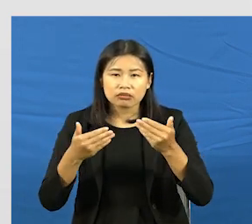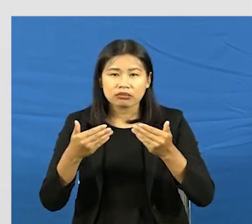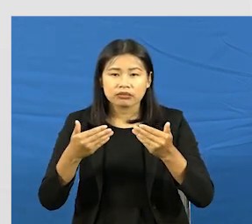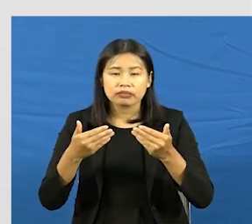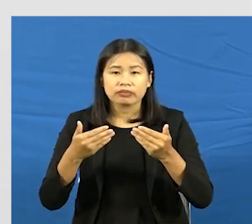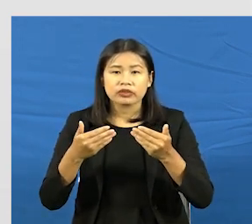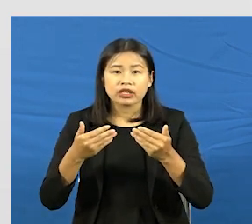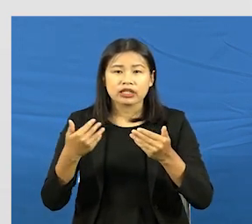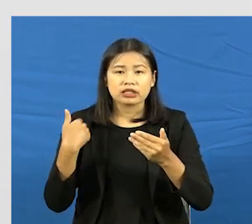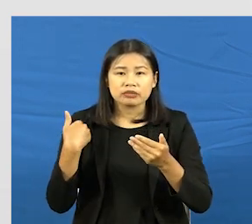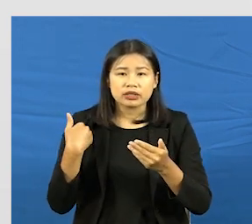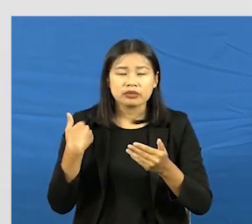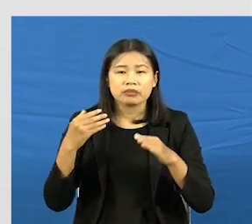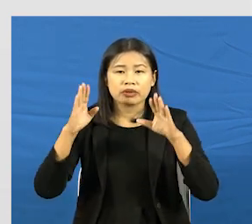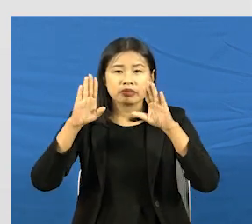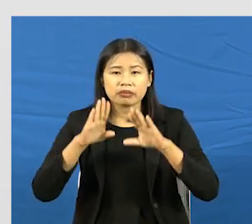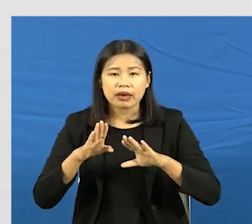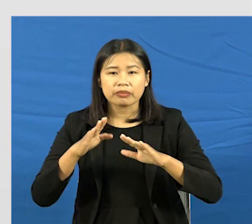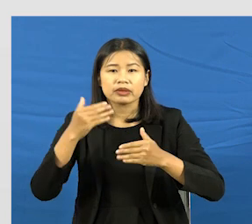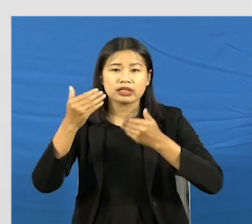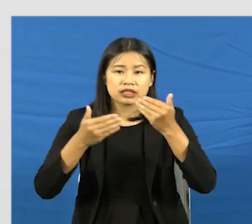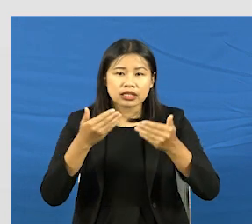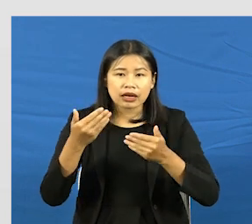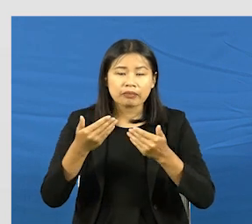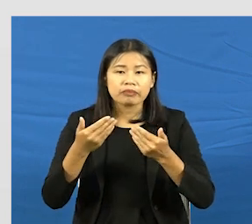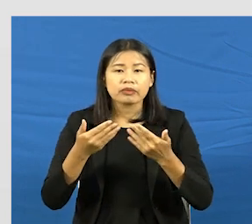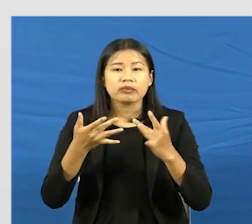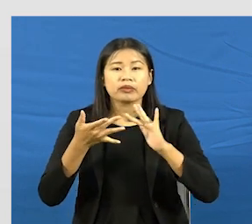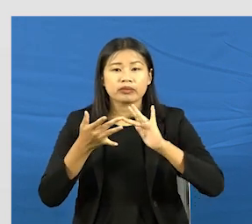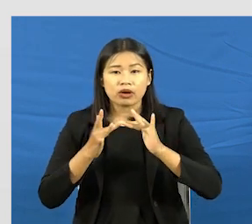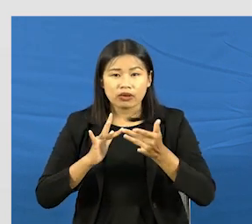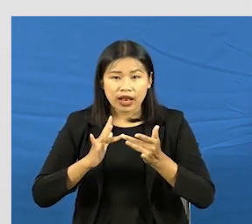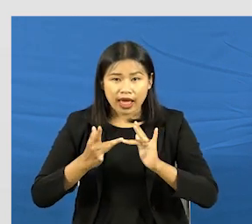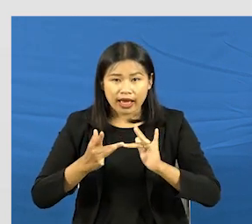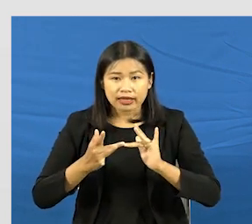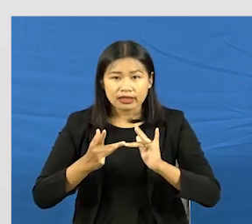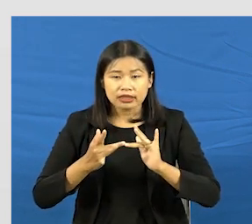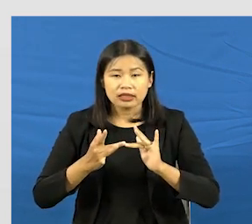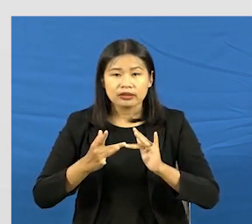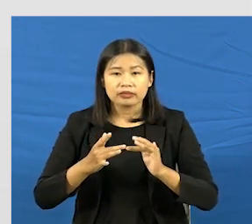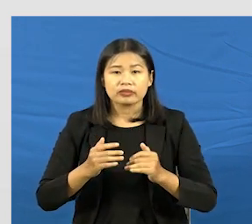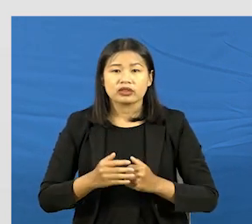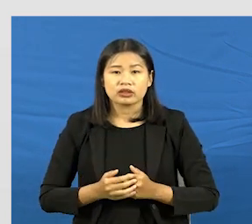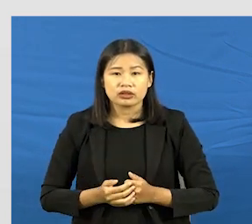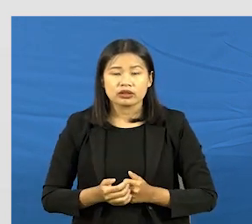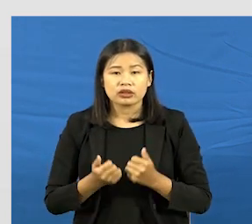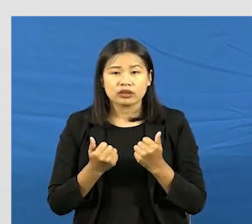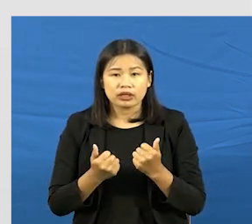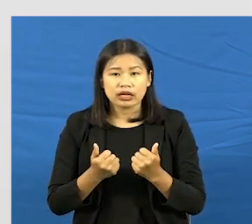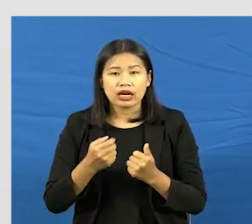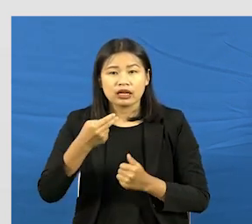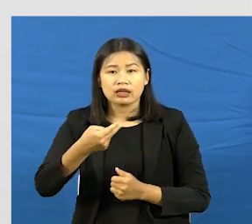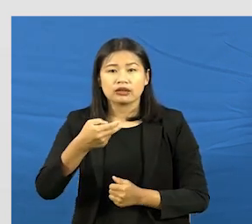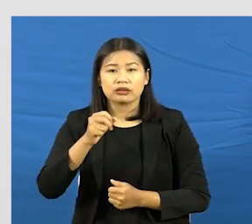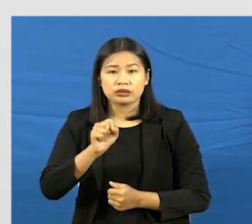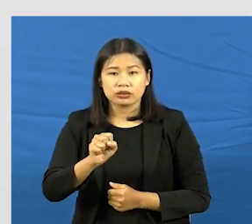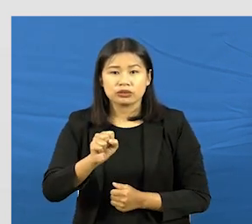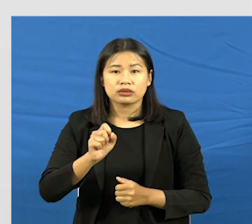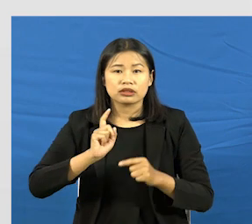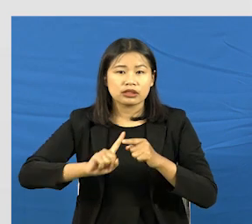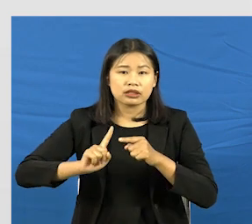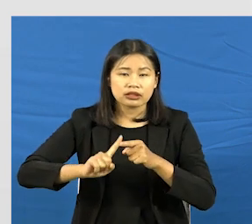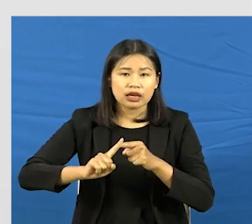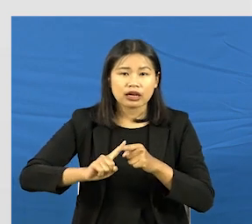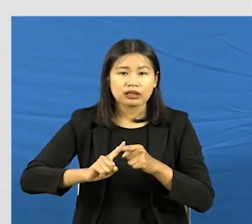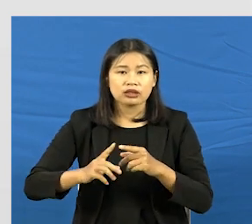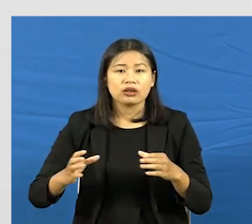จกรรมออนไลน์นะครับกิจกรรมออนไลน์ซึ่งทางหลักสูตรนะครับทางหลักสูตรทางคณะที่สังกัดนะจะ